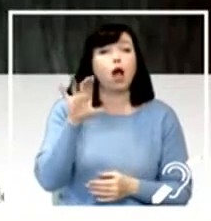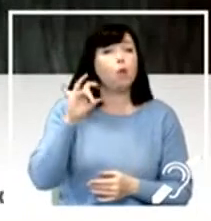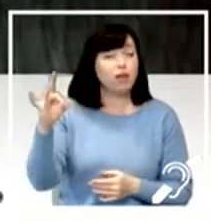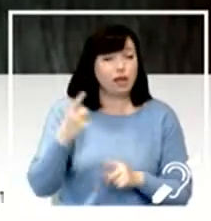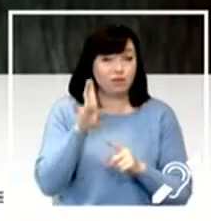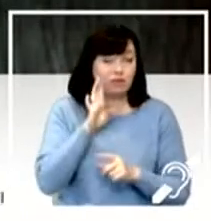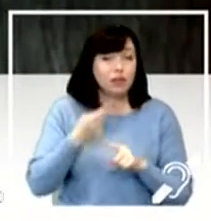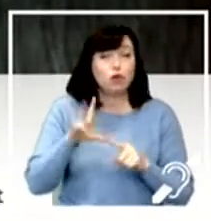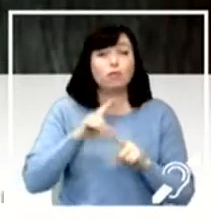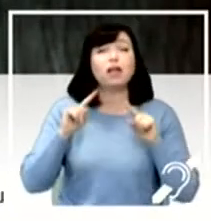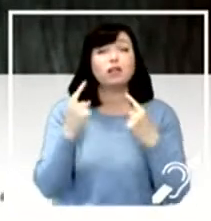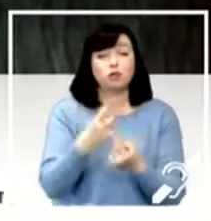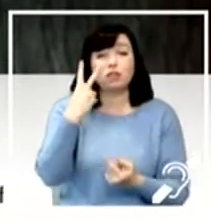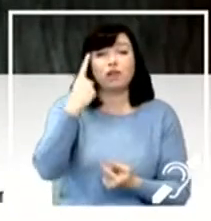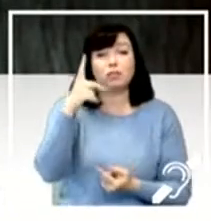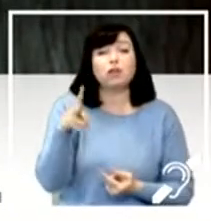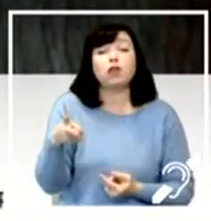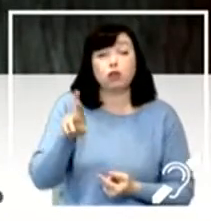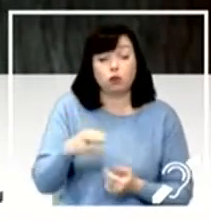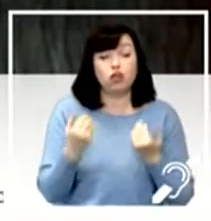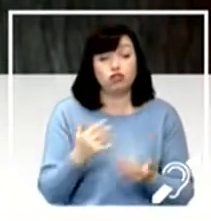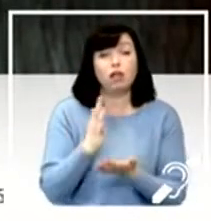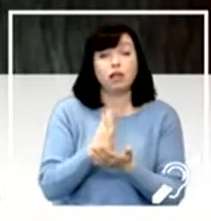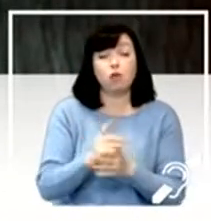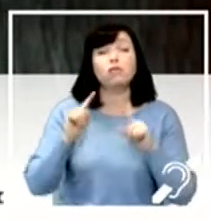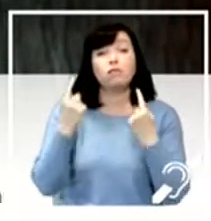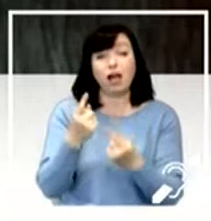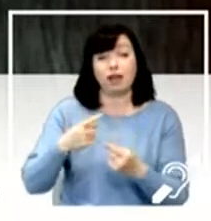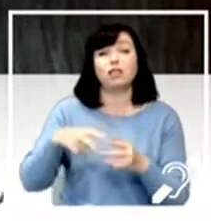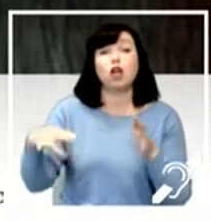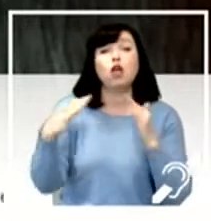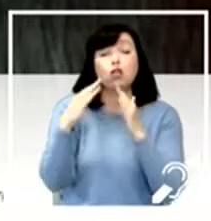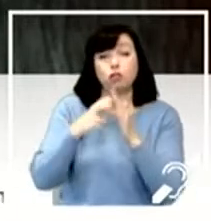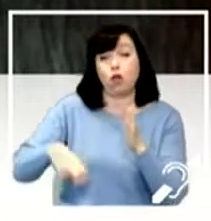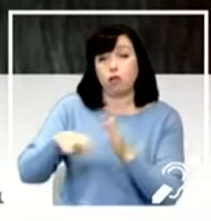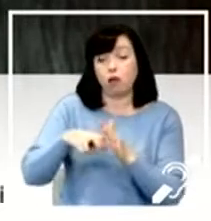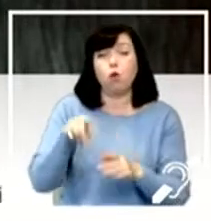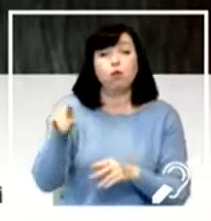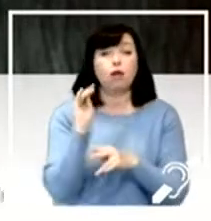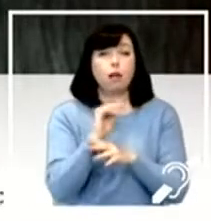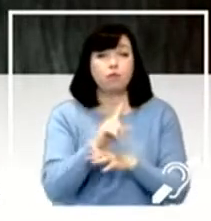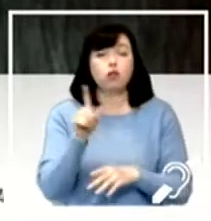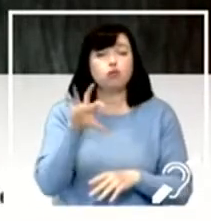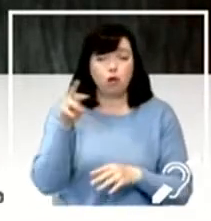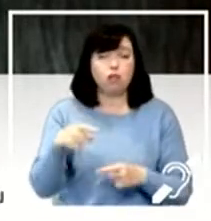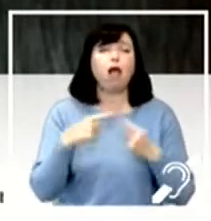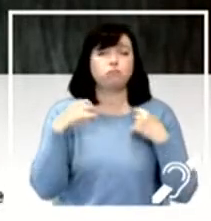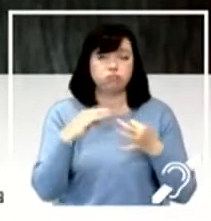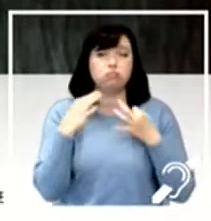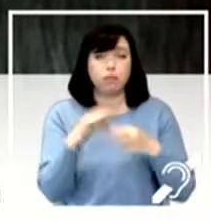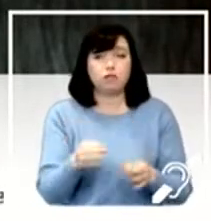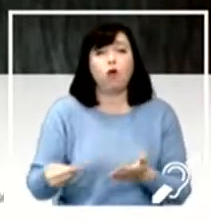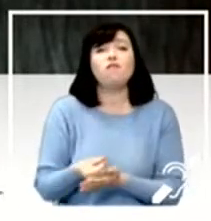fost arestată pe data de 21 iulie. În prezent se află în arest la domiciliu. Aceasta este învinuită că a permis